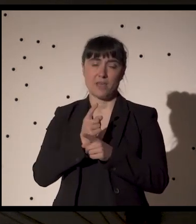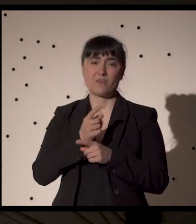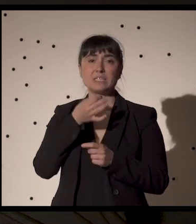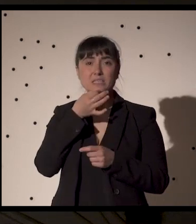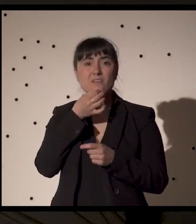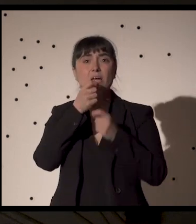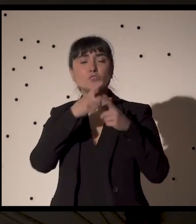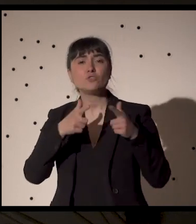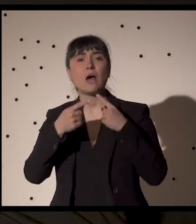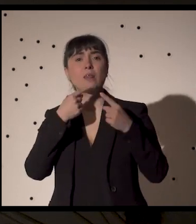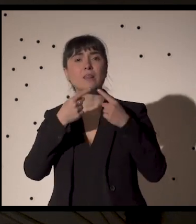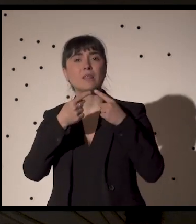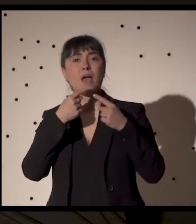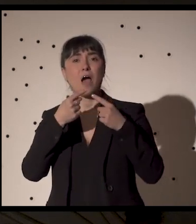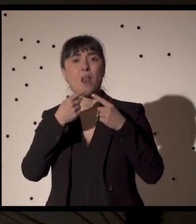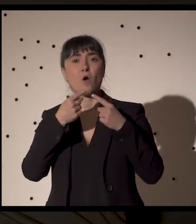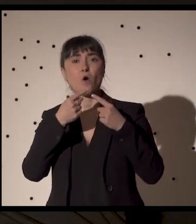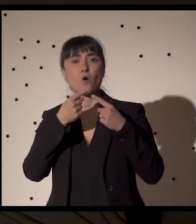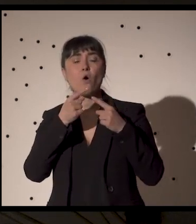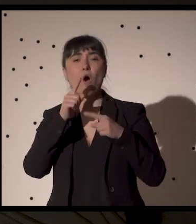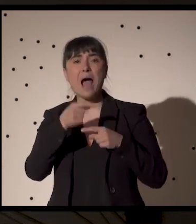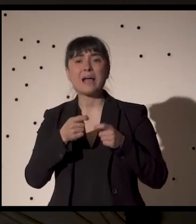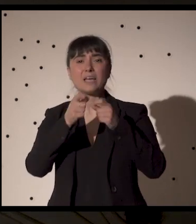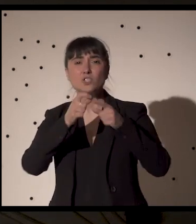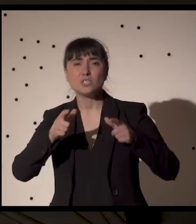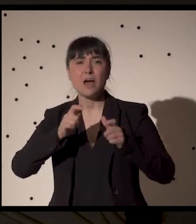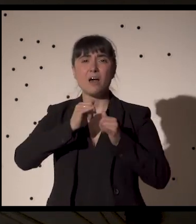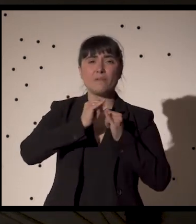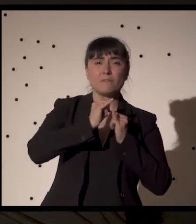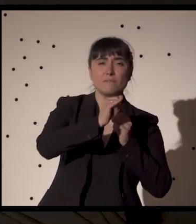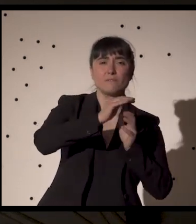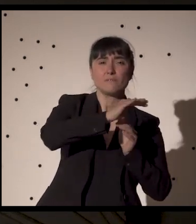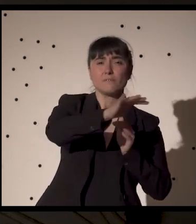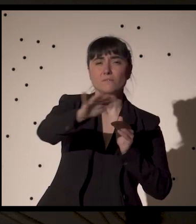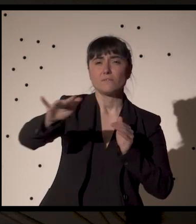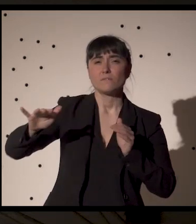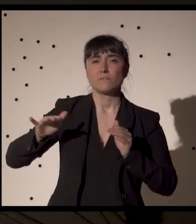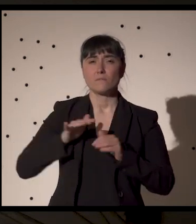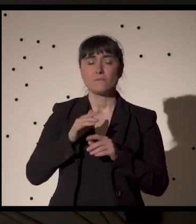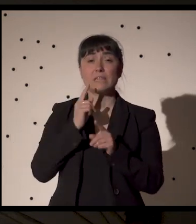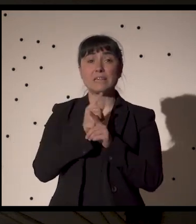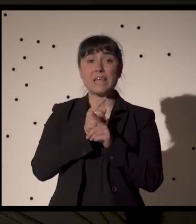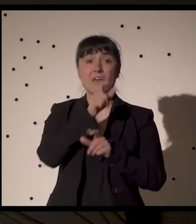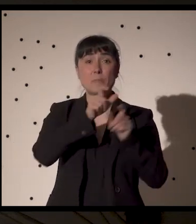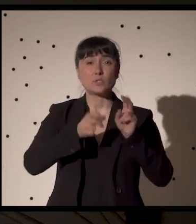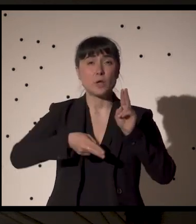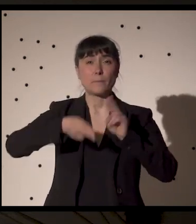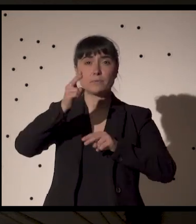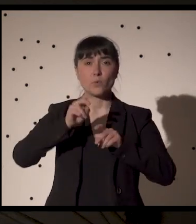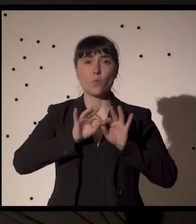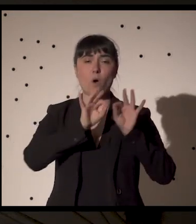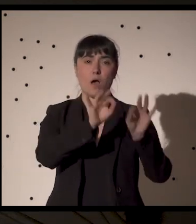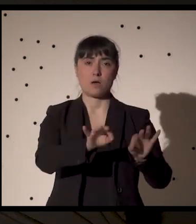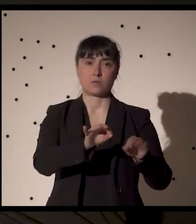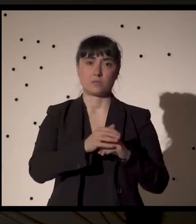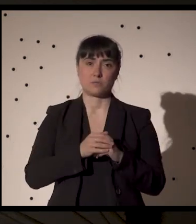che magari arriva anche nei quartieri e nelle periferie sia un forte strumento per raggiungere più persone possibile e anche